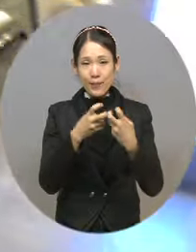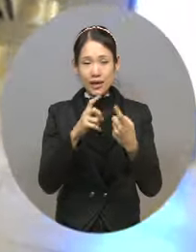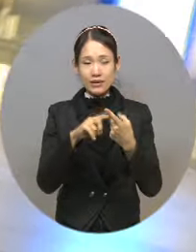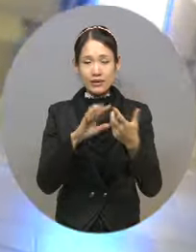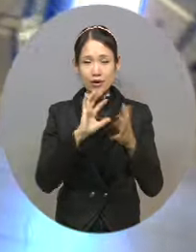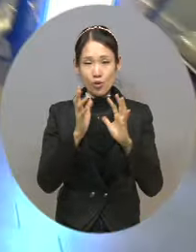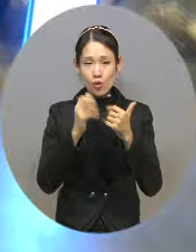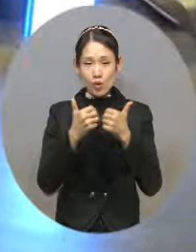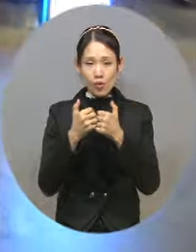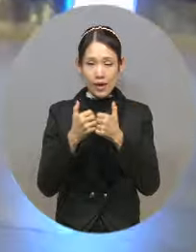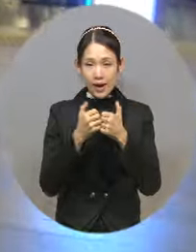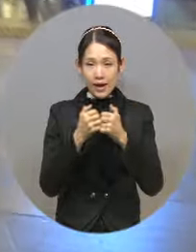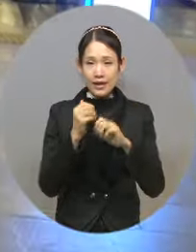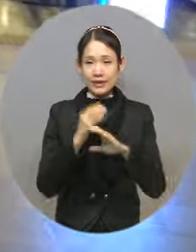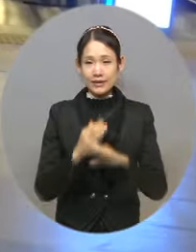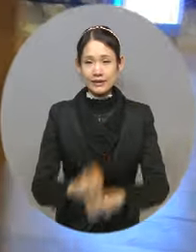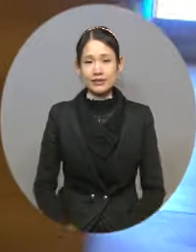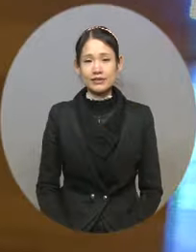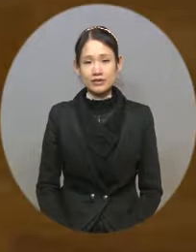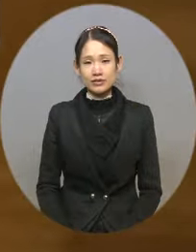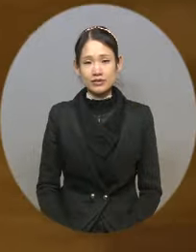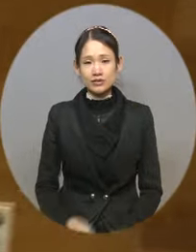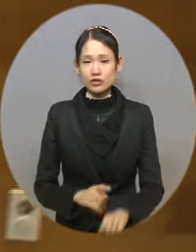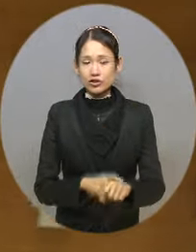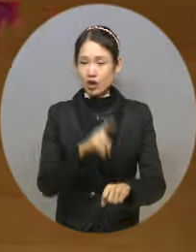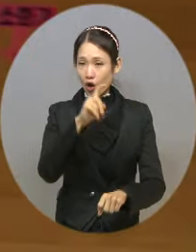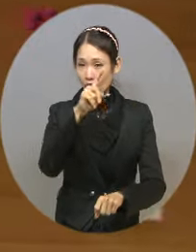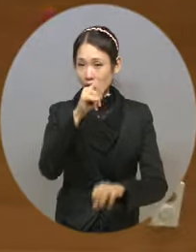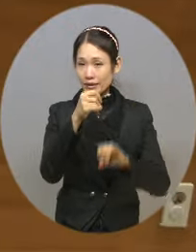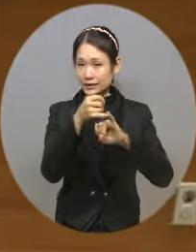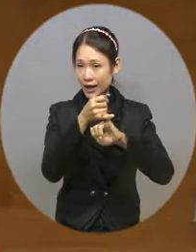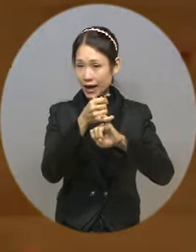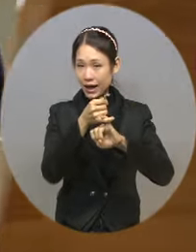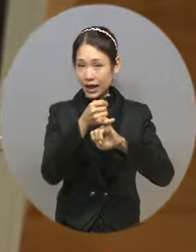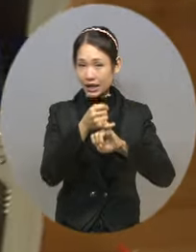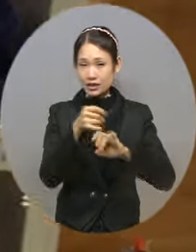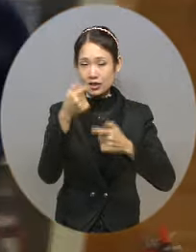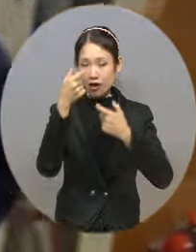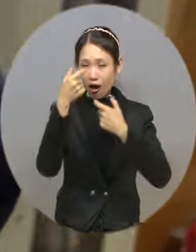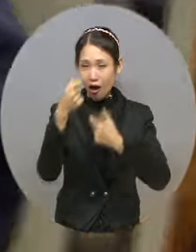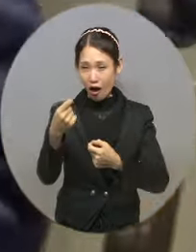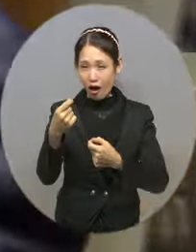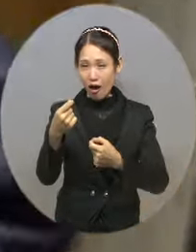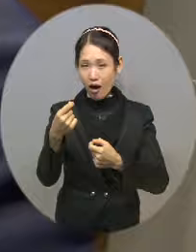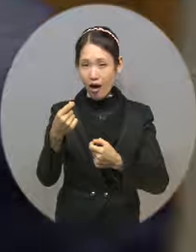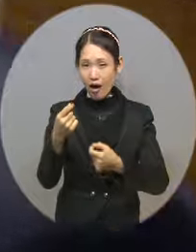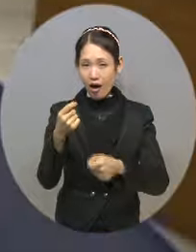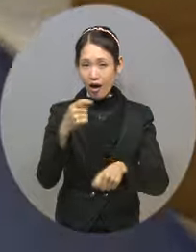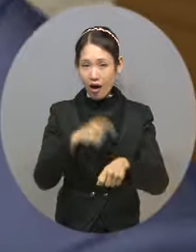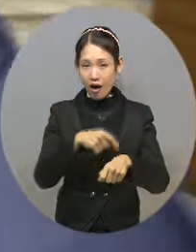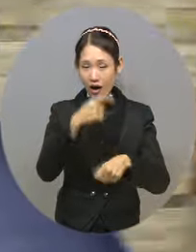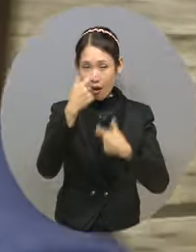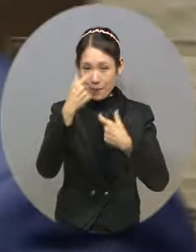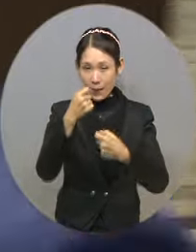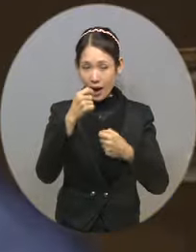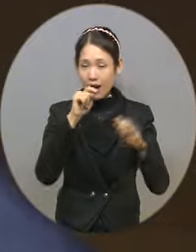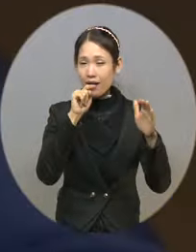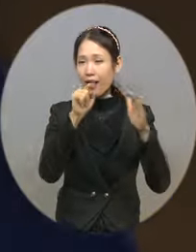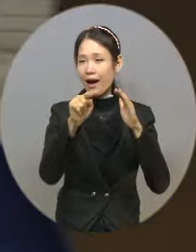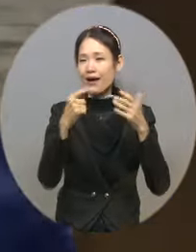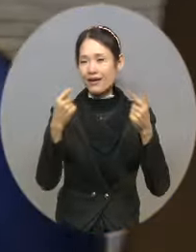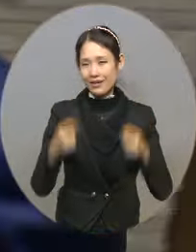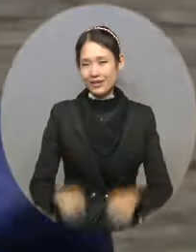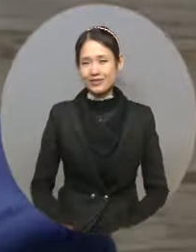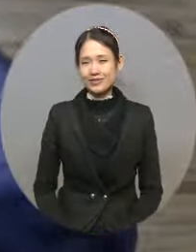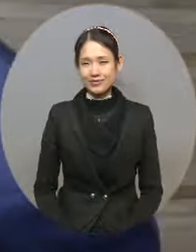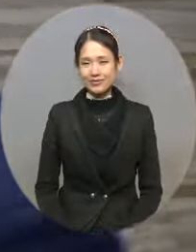하러 가고 있습니다. 11시에 약속을 했는데 딱 정확하게 맞게 갈 것 같습니다.